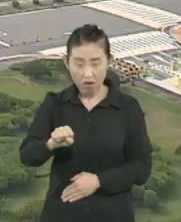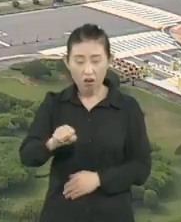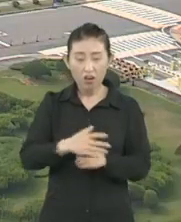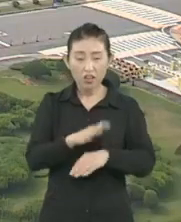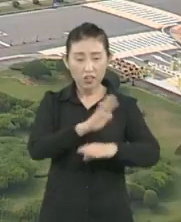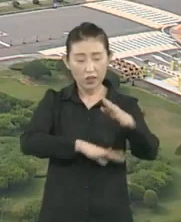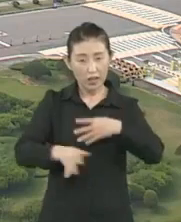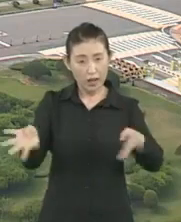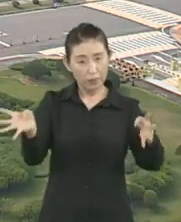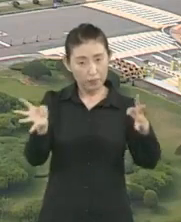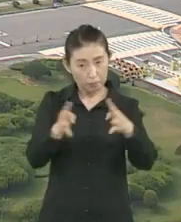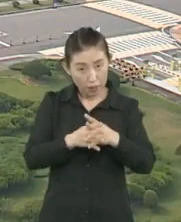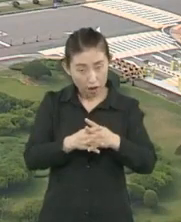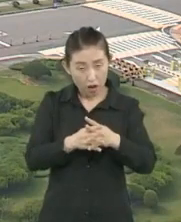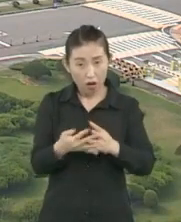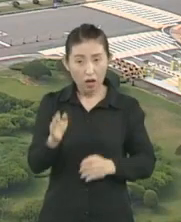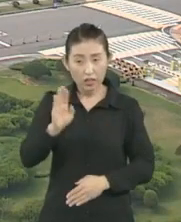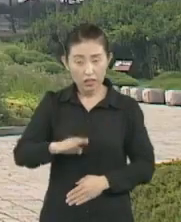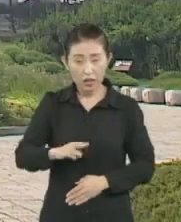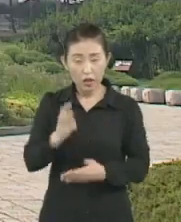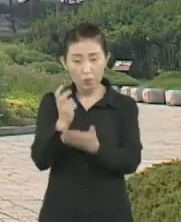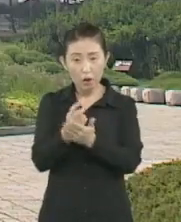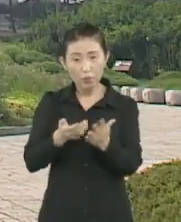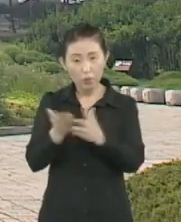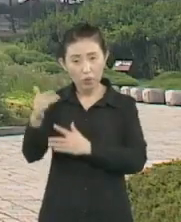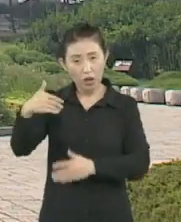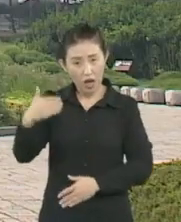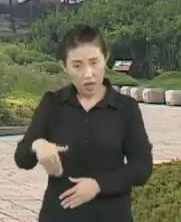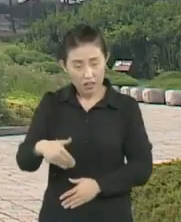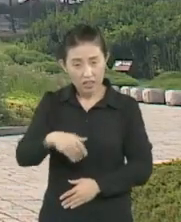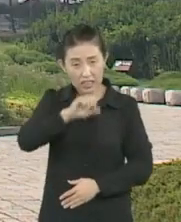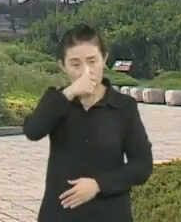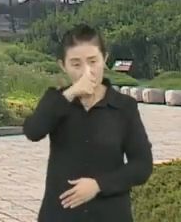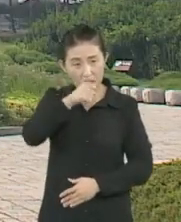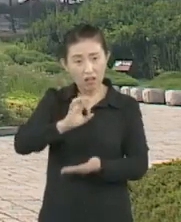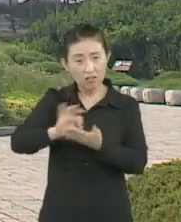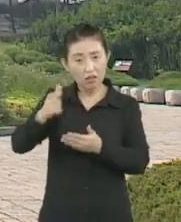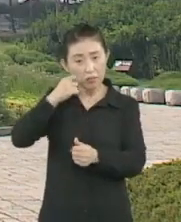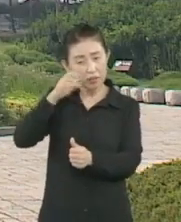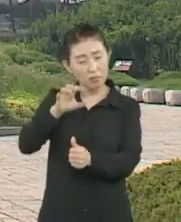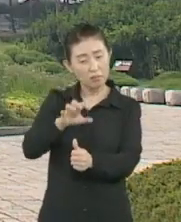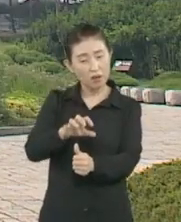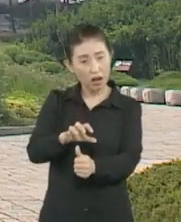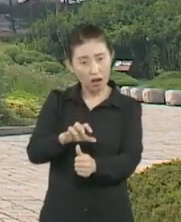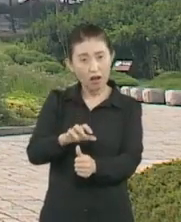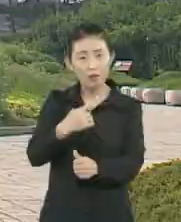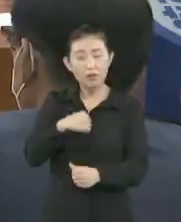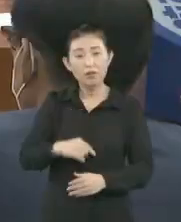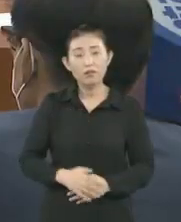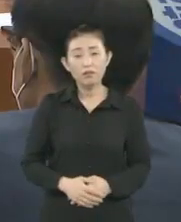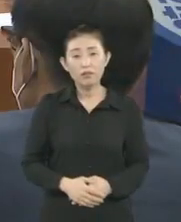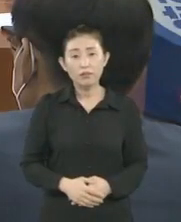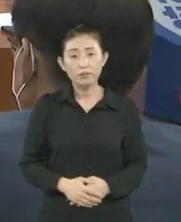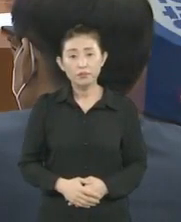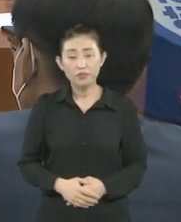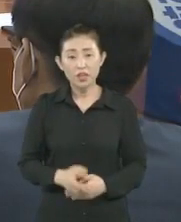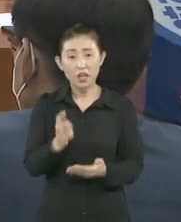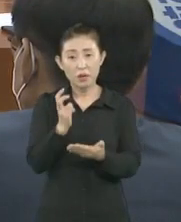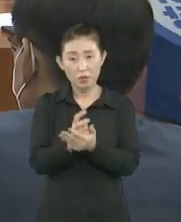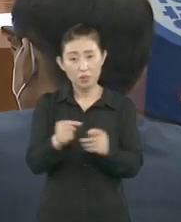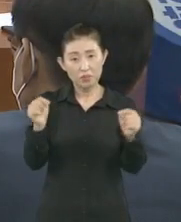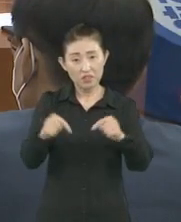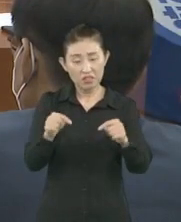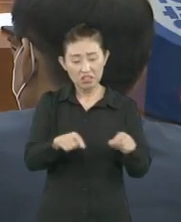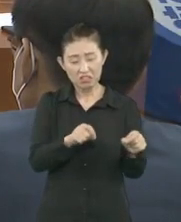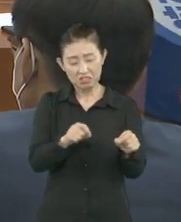통과됐지만 국회법 개정안이 통과되지 못해 그동안 예산을 한 푼도 쓰지 못하는 상황이었습니다. 법안 처리